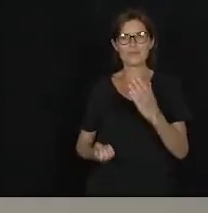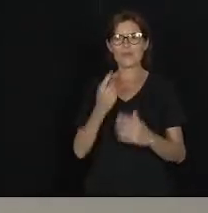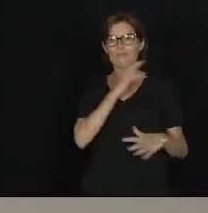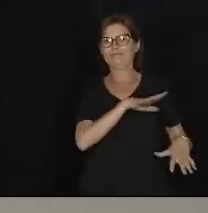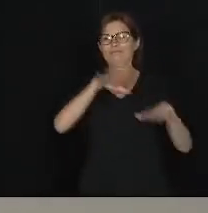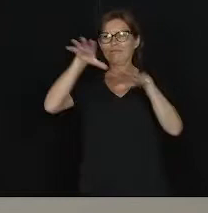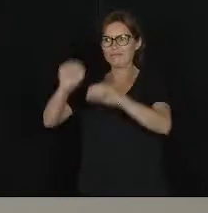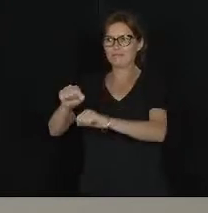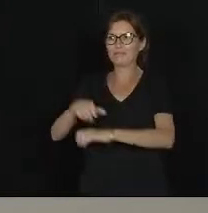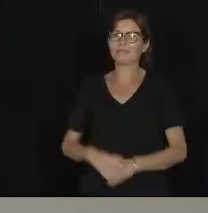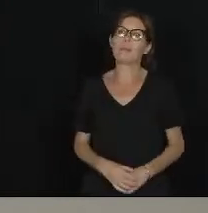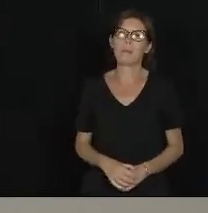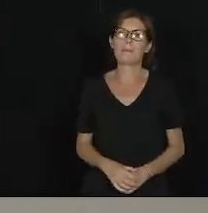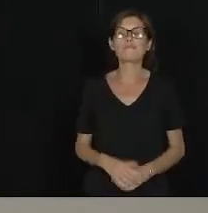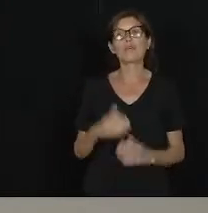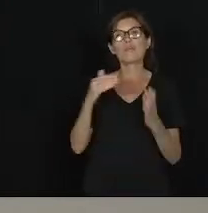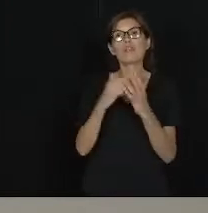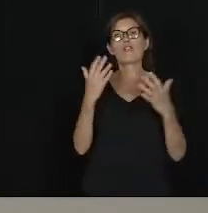Depuis